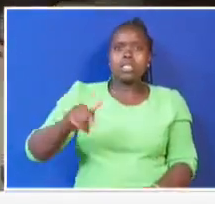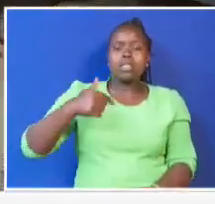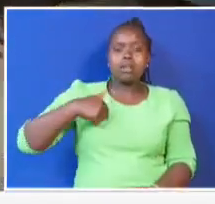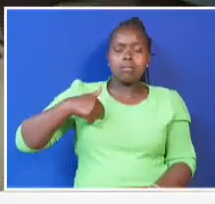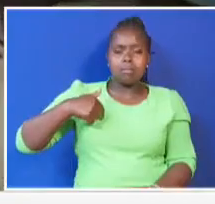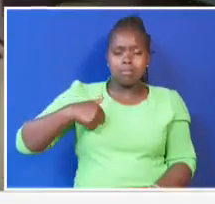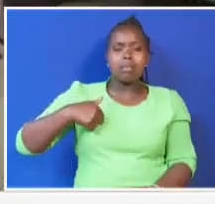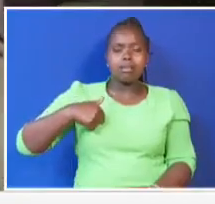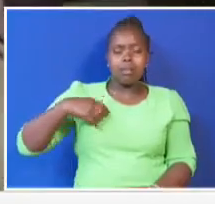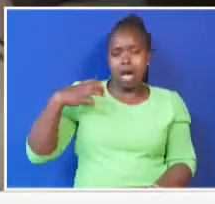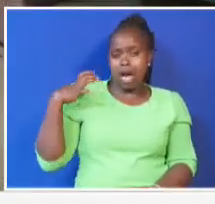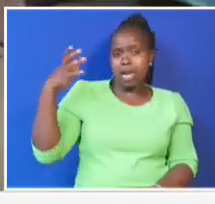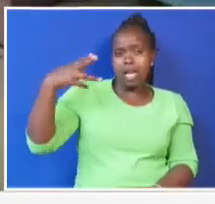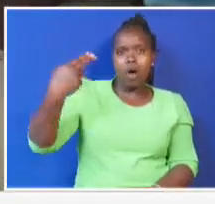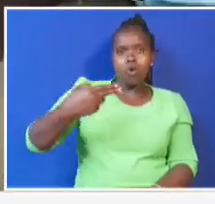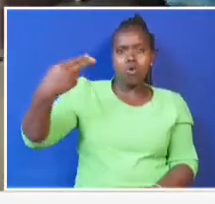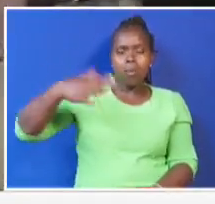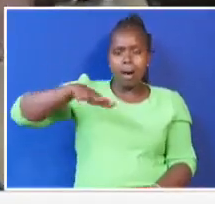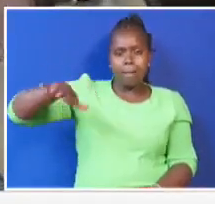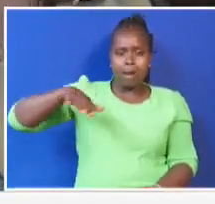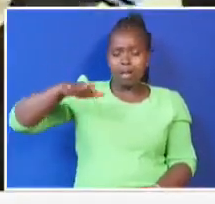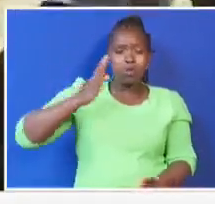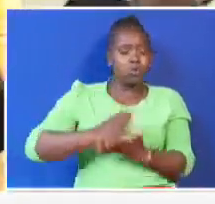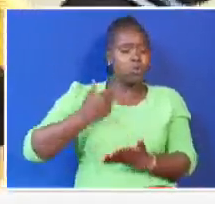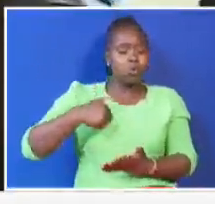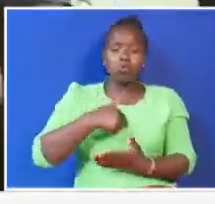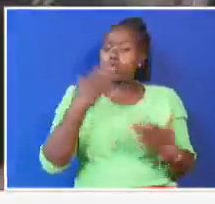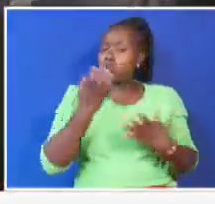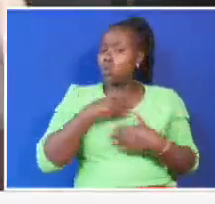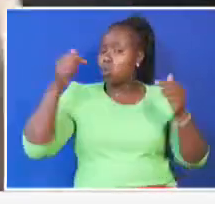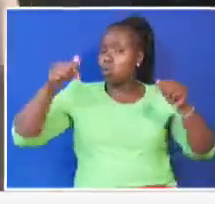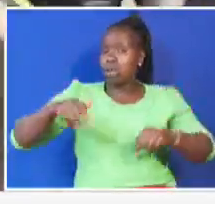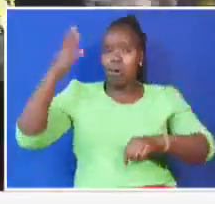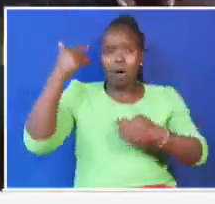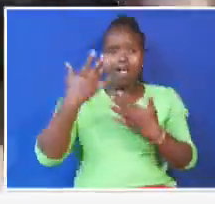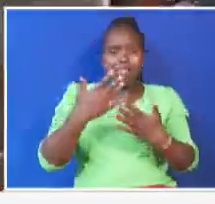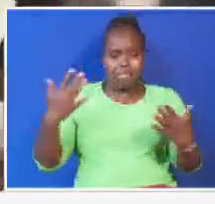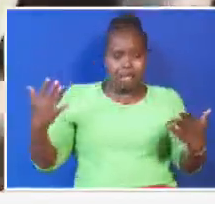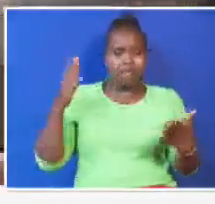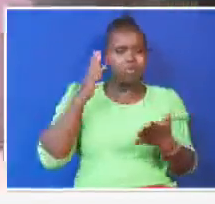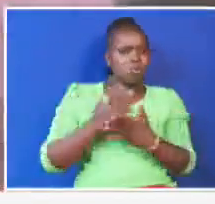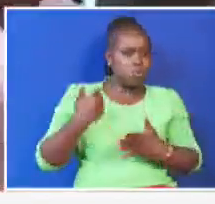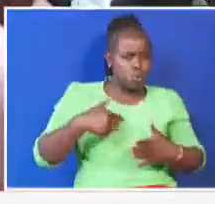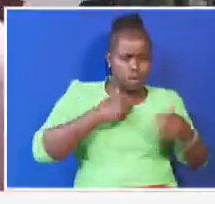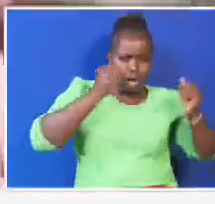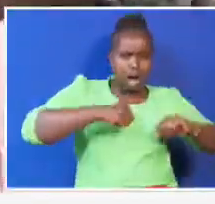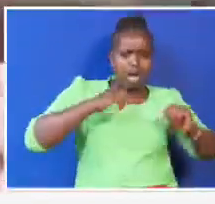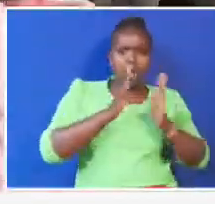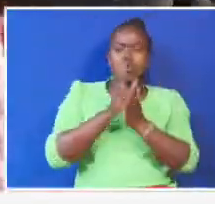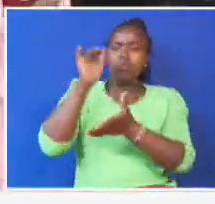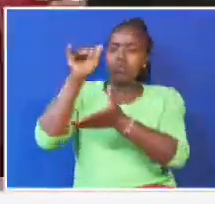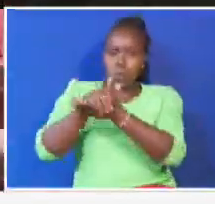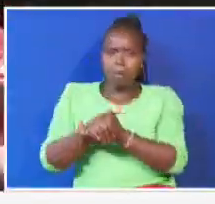ni aspirant hapa Huruma Ward. Na tumeshangaa siku ya leo, maana ile mambo tumekubaliana na Jubilee